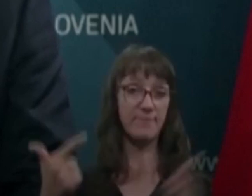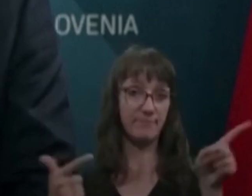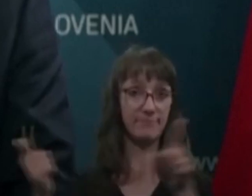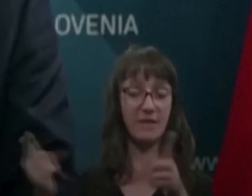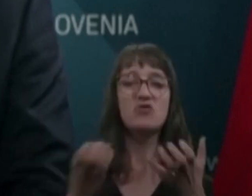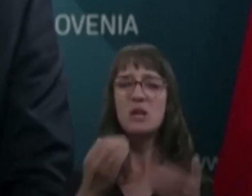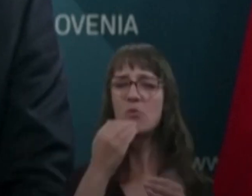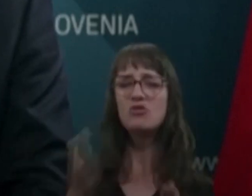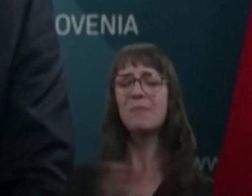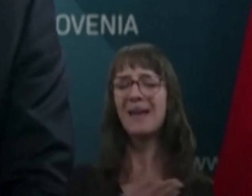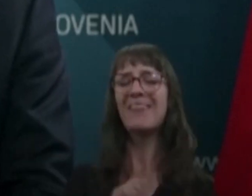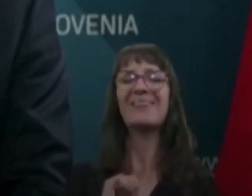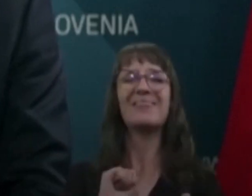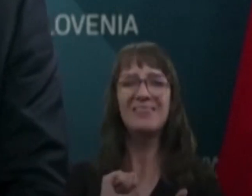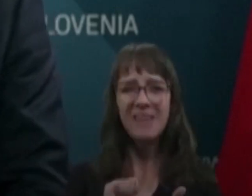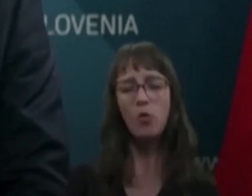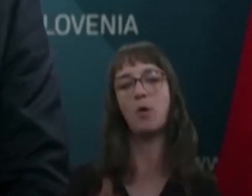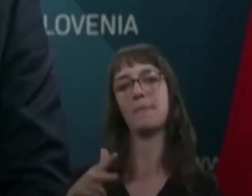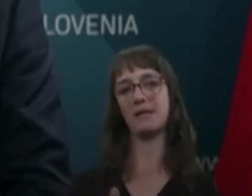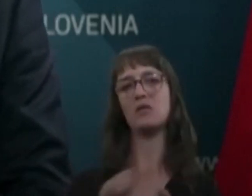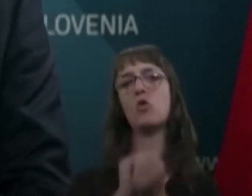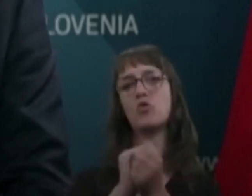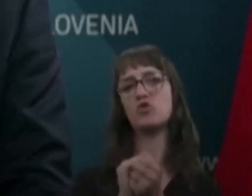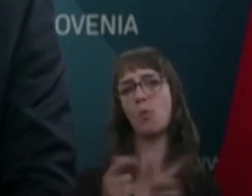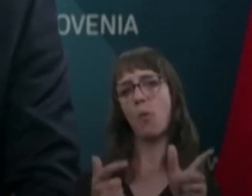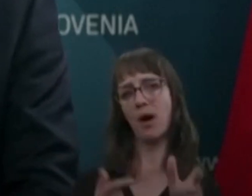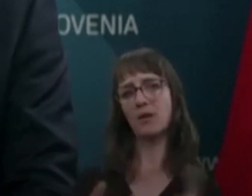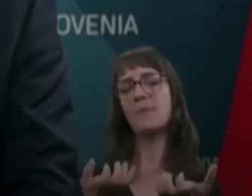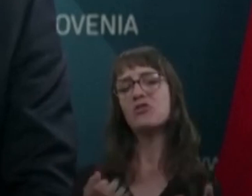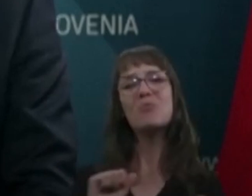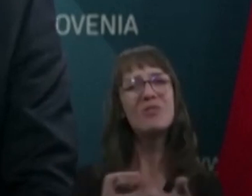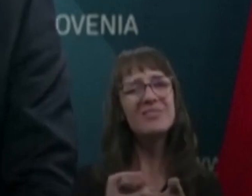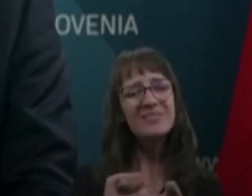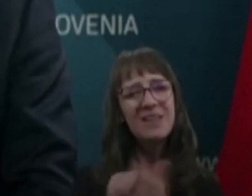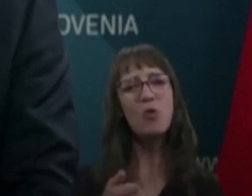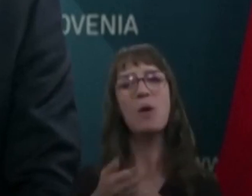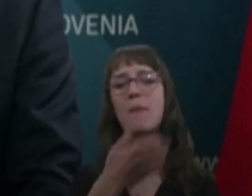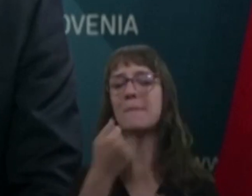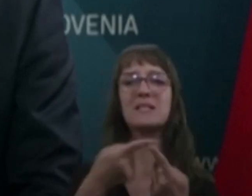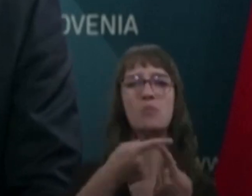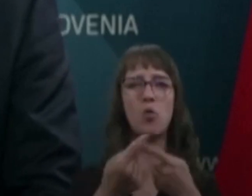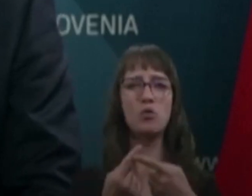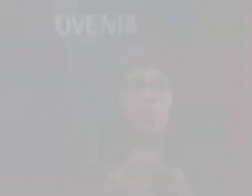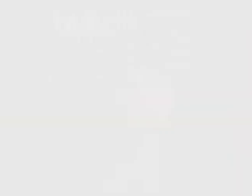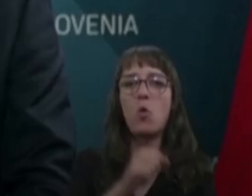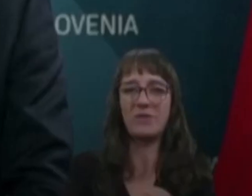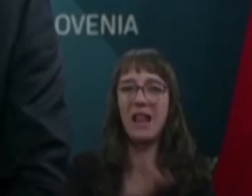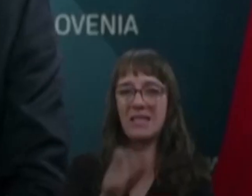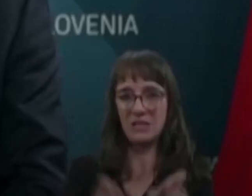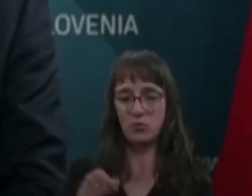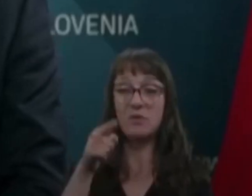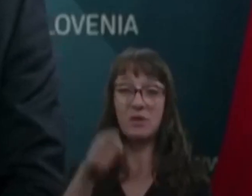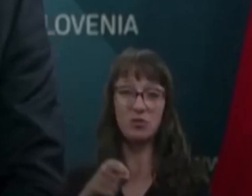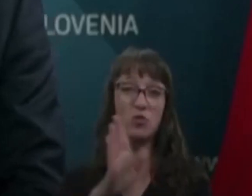പ്രതീക്ഷിക്കുന്നത്. ഗസയിൽ ഇസ്രായേലും ഹമാസും തമ്മിലുള്ള യുദ്ധം ഉടൻ അവസാനിപ്പിക്കുവാനും എല്ലാ ബന്ധികളെയും മോചിപ്പിക്കുവാനും ഗോലബ് ആഹ്വാനം ചെയ്തു. ഇത്